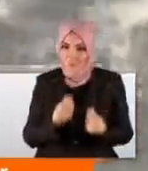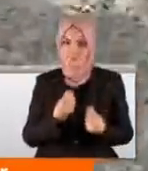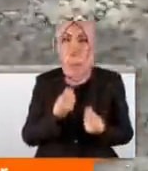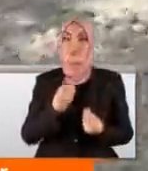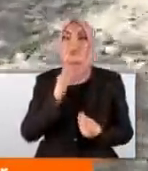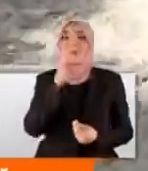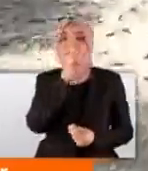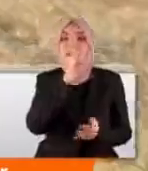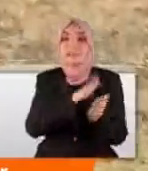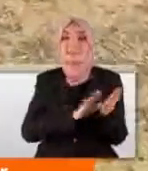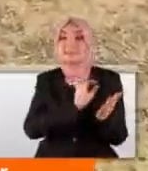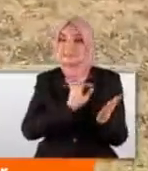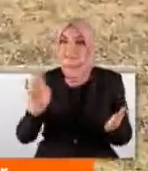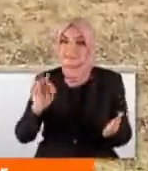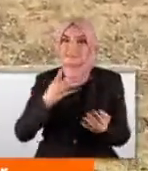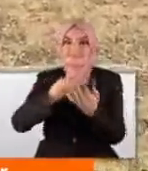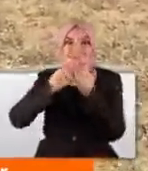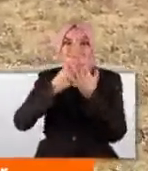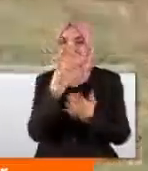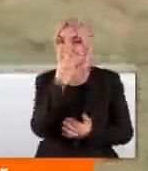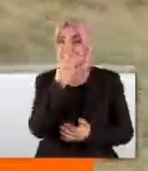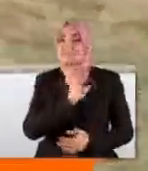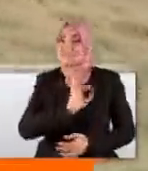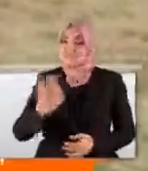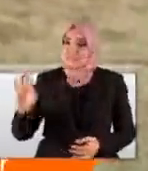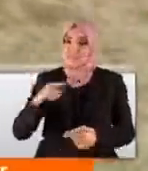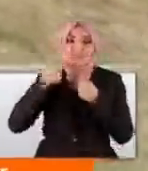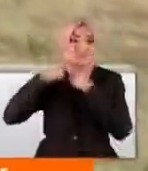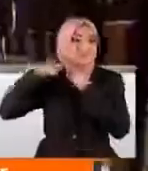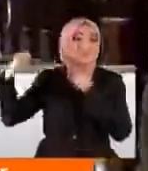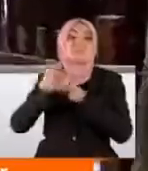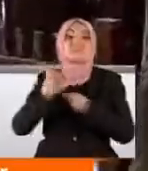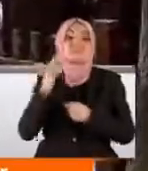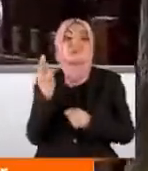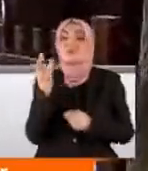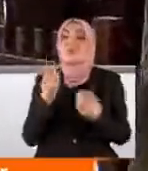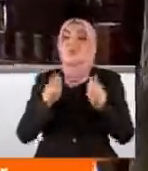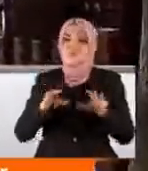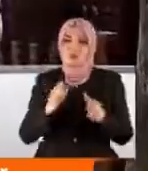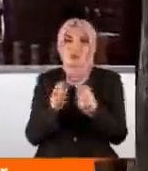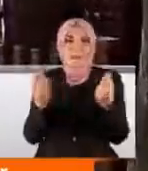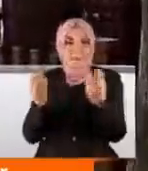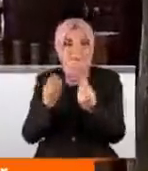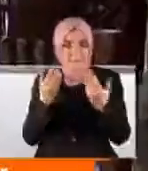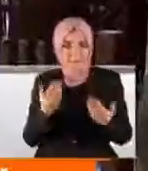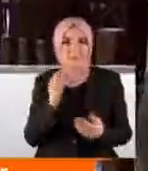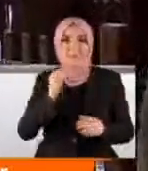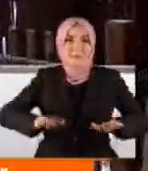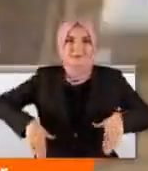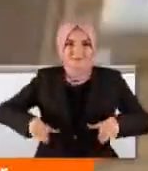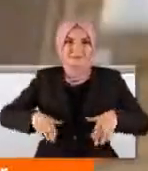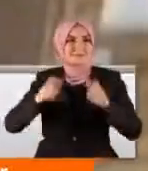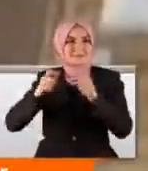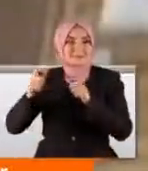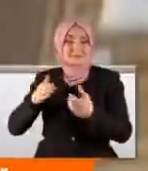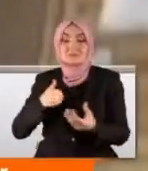tasmasız dolaştırılamayacak. Kalabalığa, çocuk oyun alanları ve parklara sokulmayacak. Onları sahiplenmeden önce bir bizim kendimizi eğitmemiz